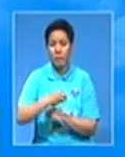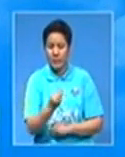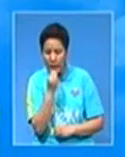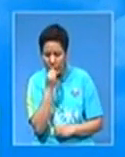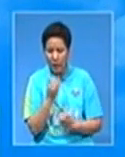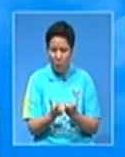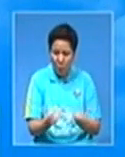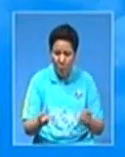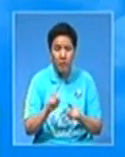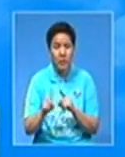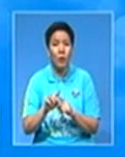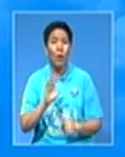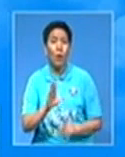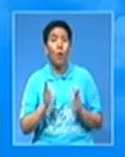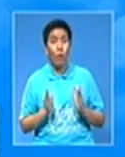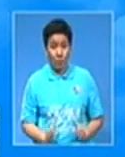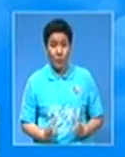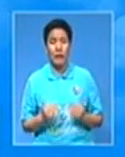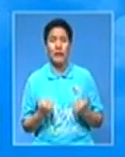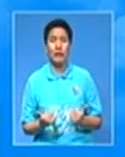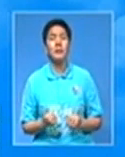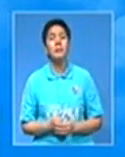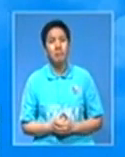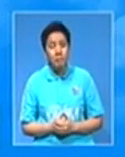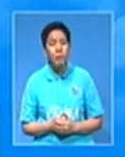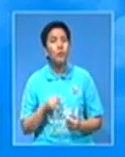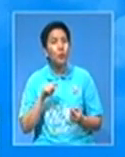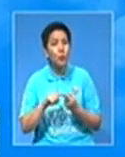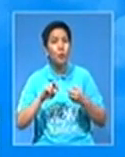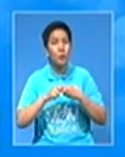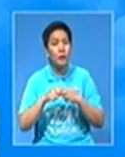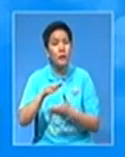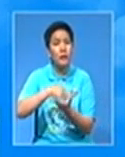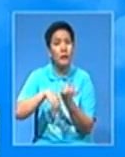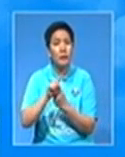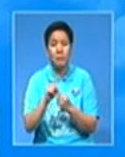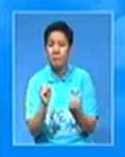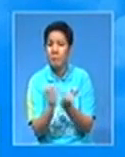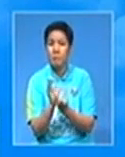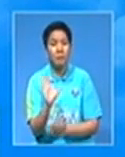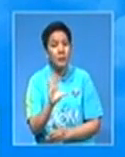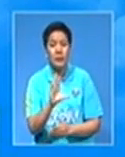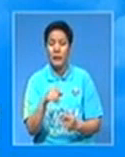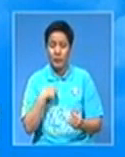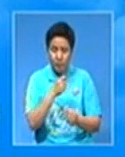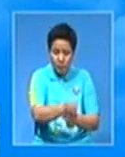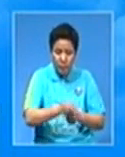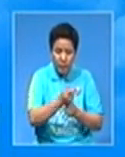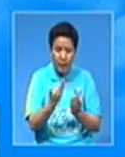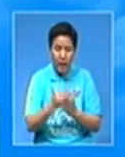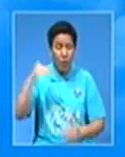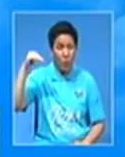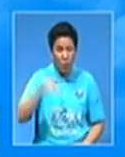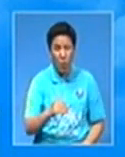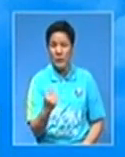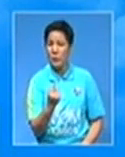นนั้นปัจจุบันนั้นอาจจะไม่ได้เกิดจากปัญหาทางเศรษฐกิจหรือผลผลิตทางการเกษตรตกต่ำอย่างเดียวเท่